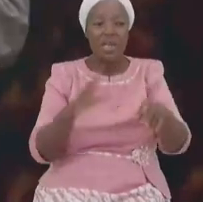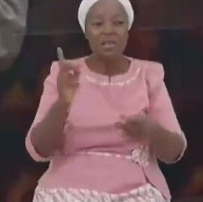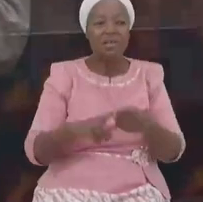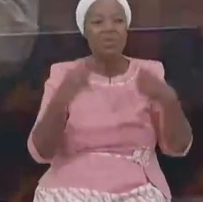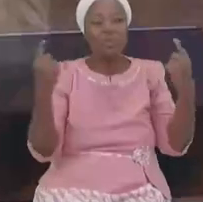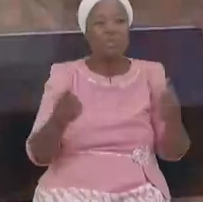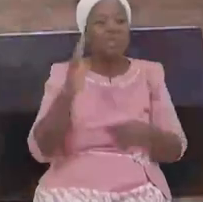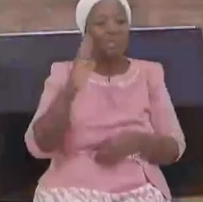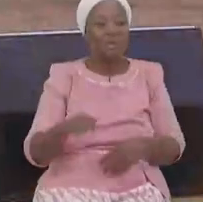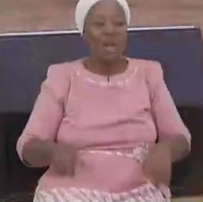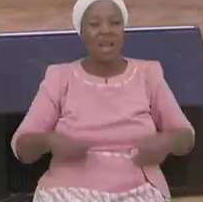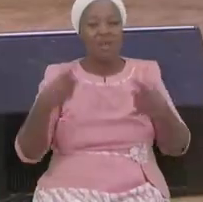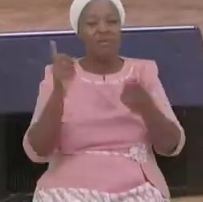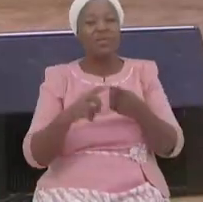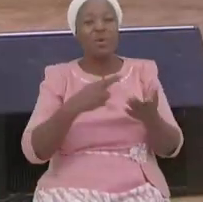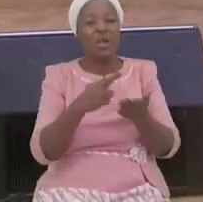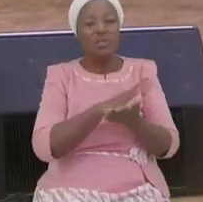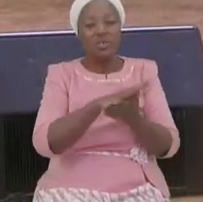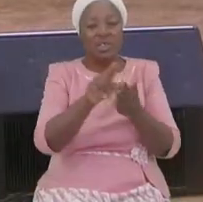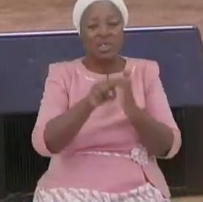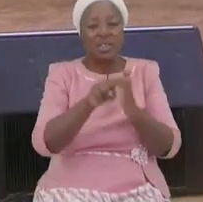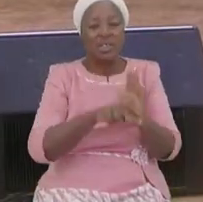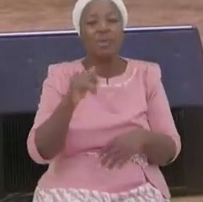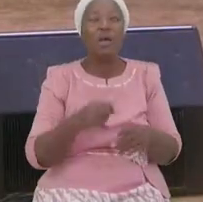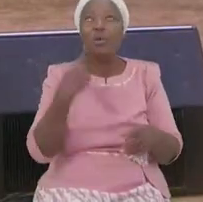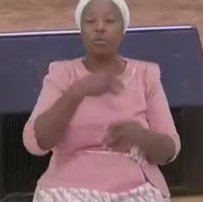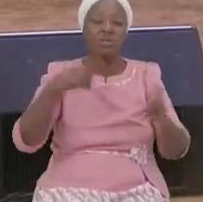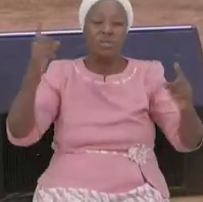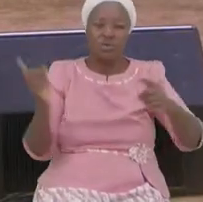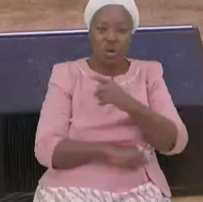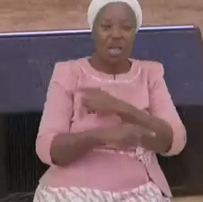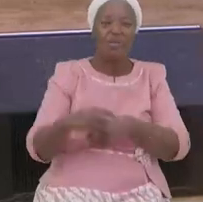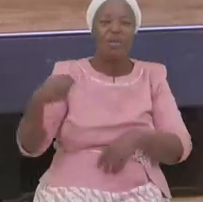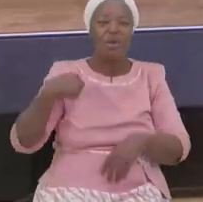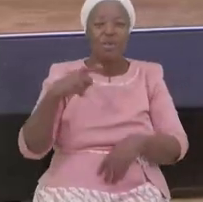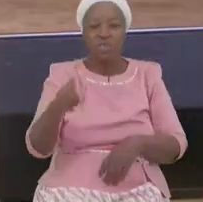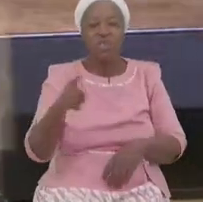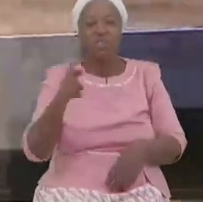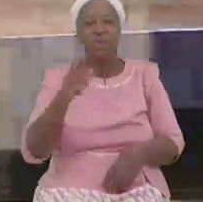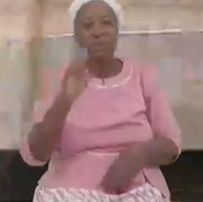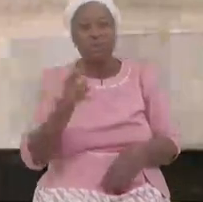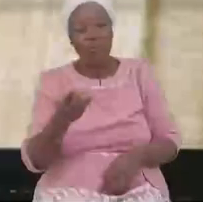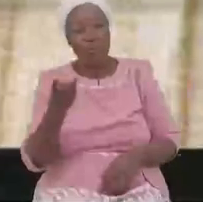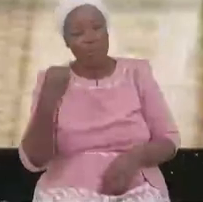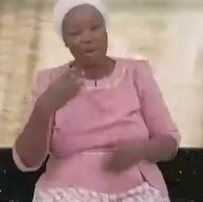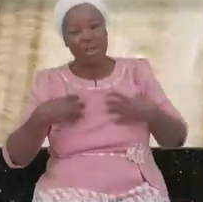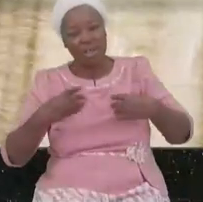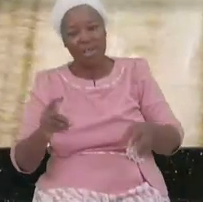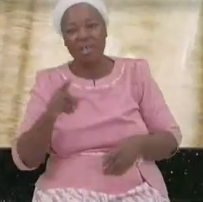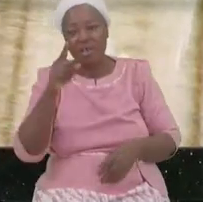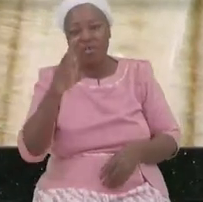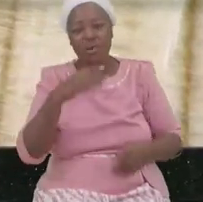nous vivons pour la justice, par la maîtrise duquel vous avez été guéris. Tu es guéri au nom